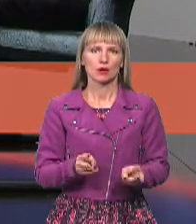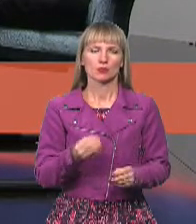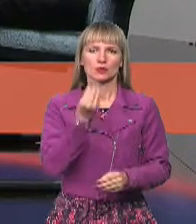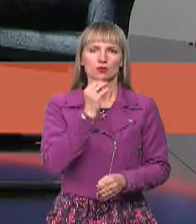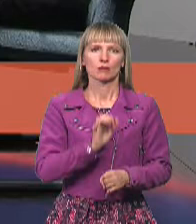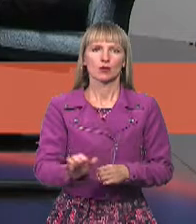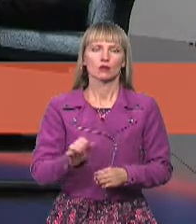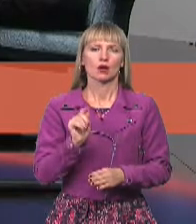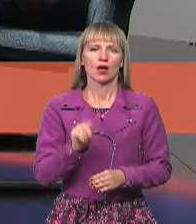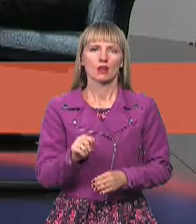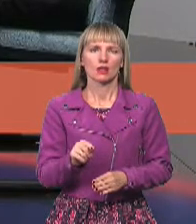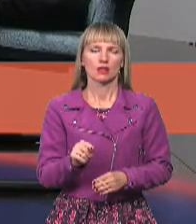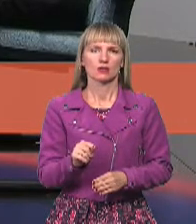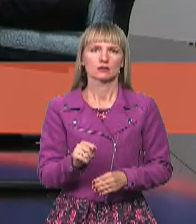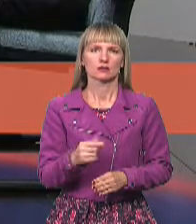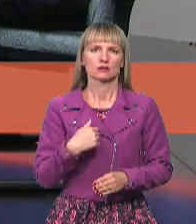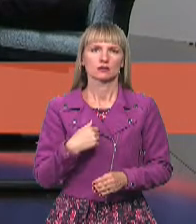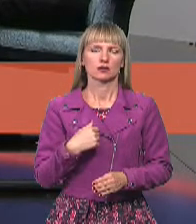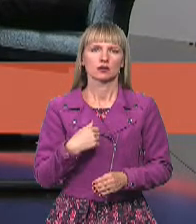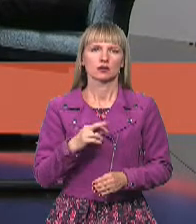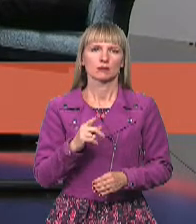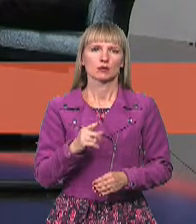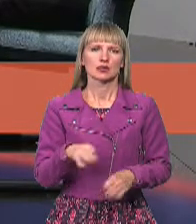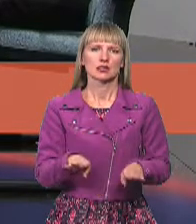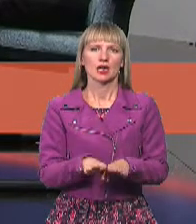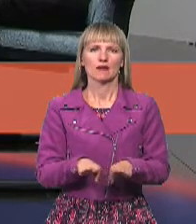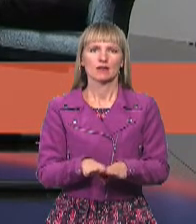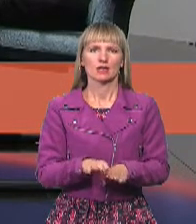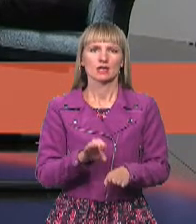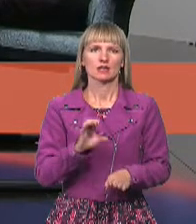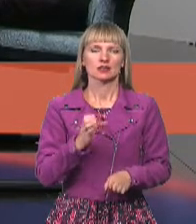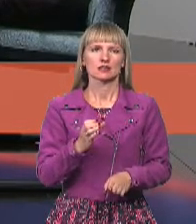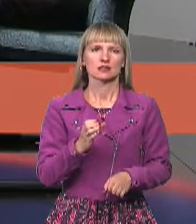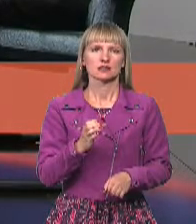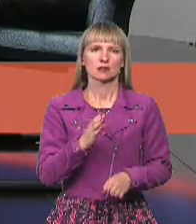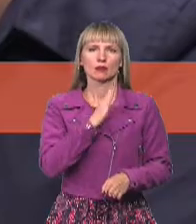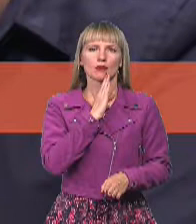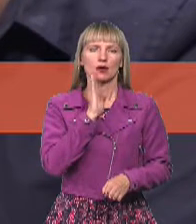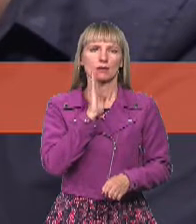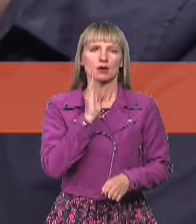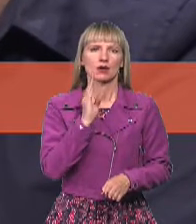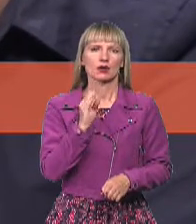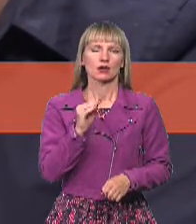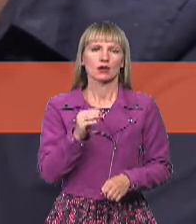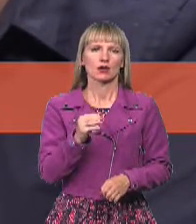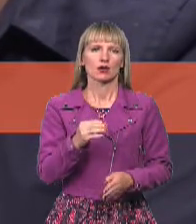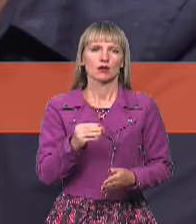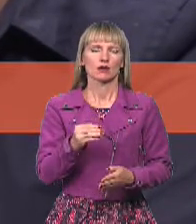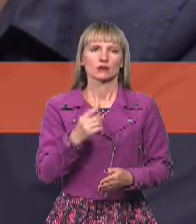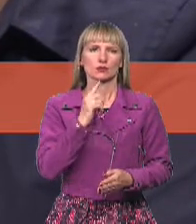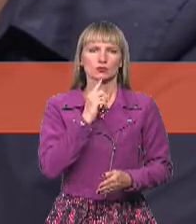пищевых продуктов, она, я бы сравнил ее с мамой-бюрократом, так скажем. Мама, потому